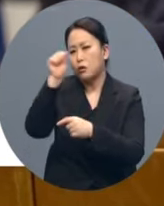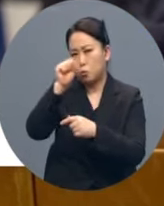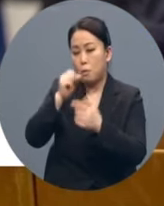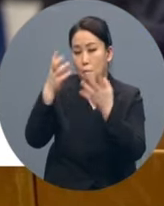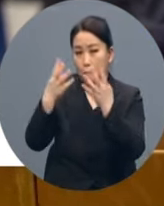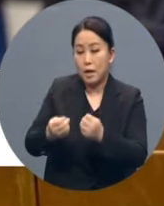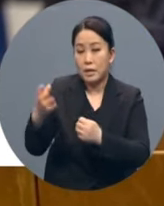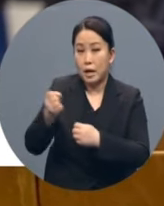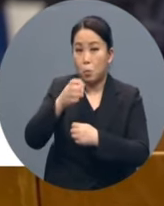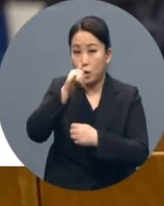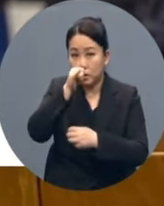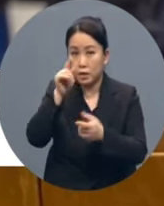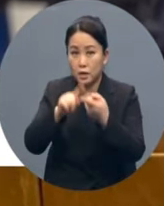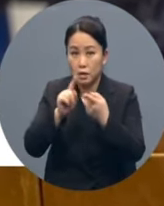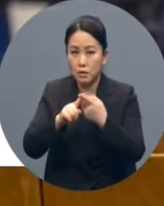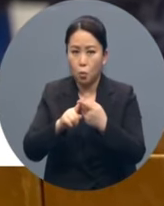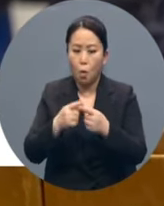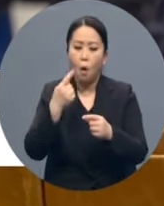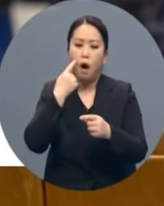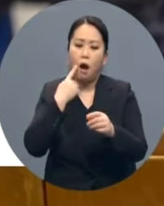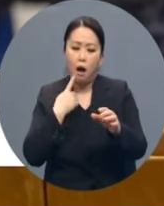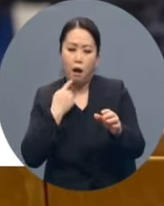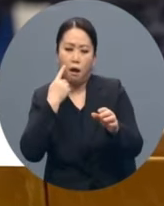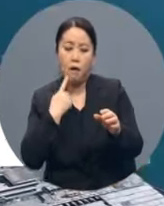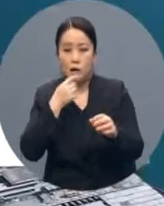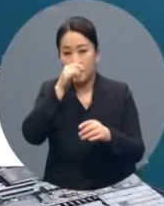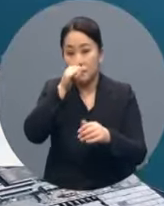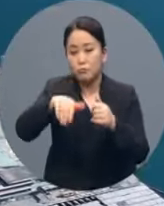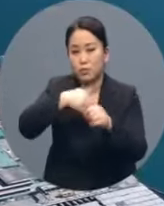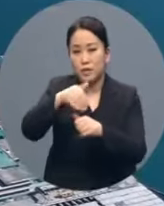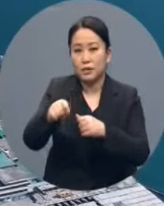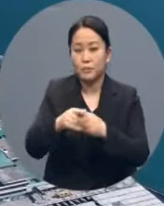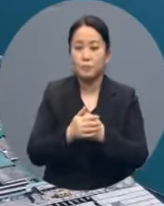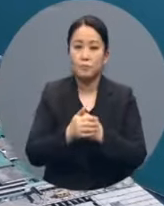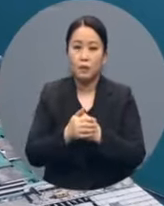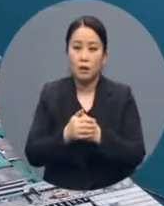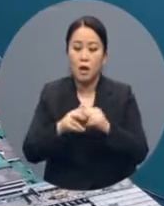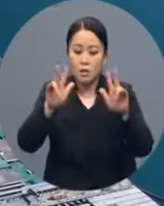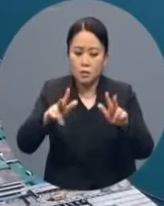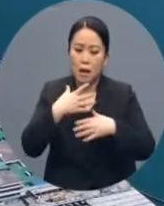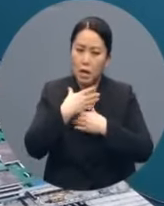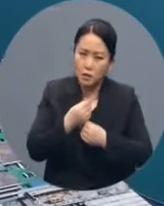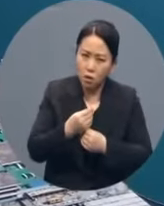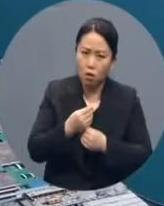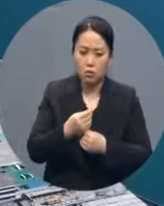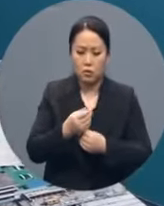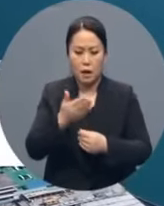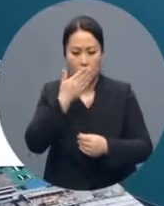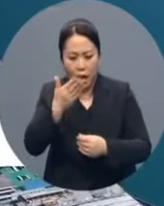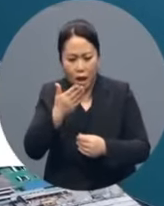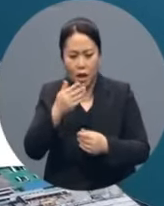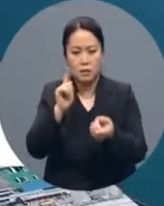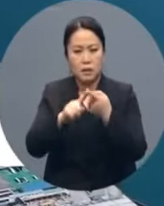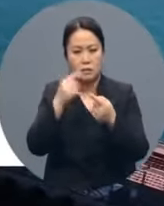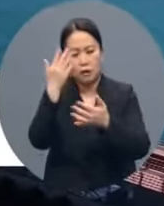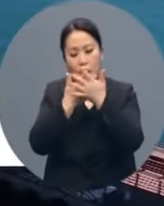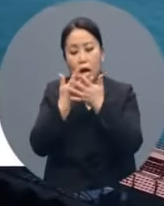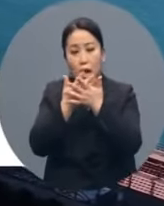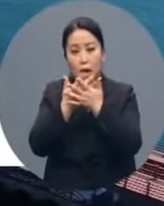데 대해서도 상당히 부러워하는 그런 분위기? 아직까지는 안전성과 실현 가능성에 대한 불확실성이